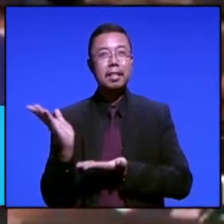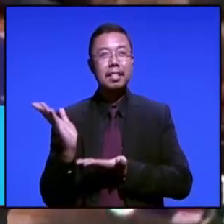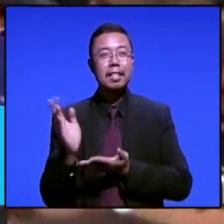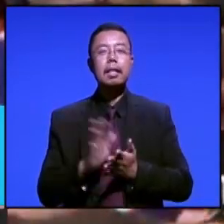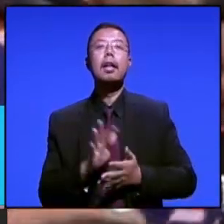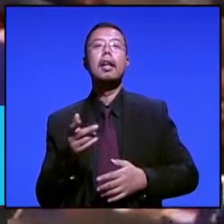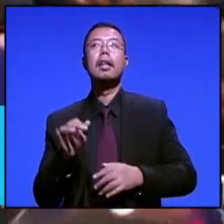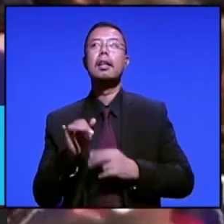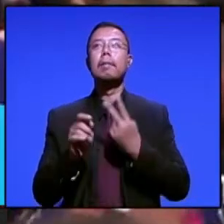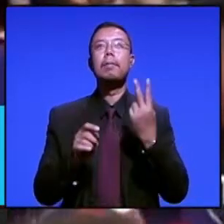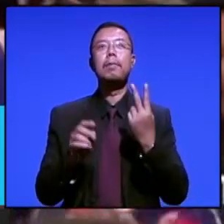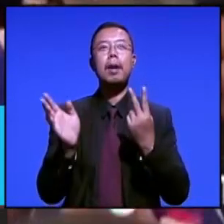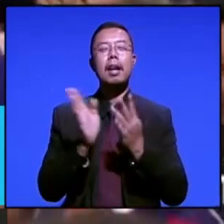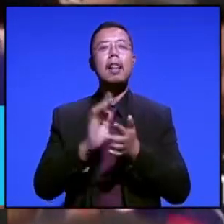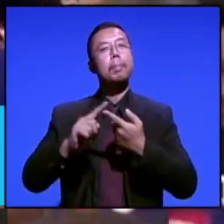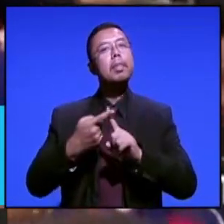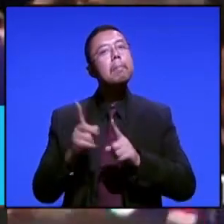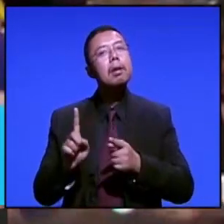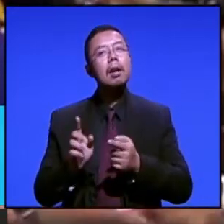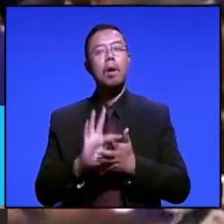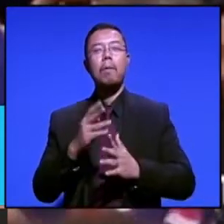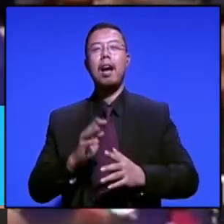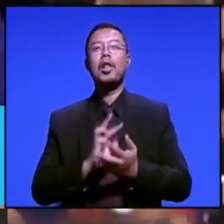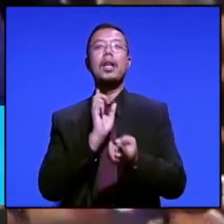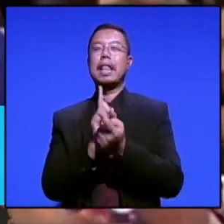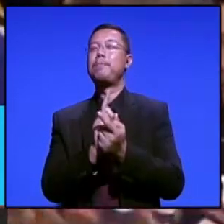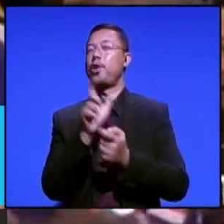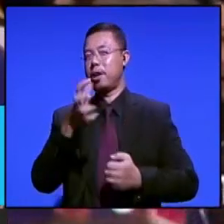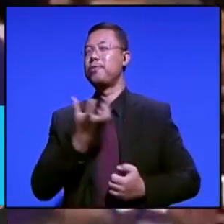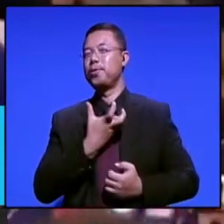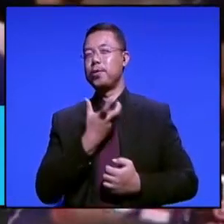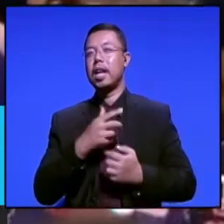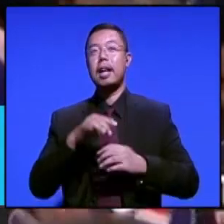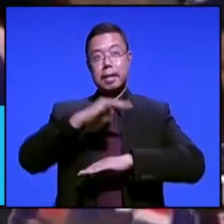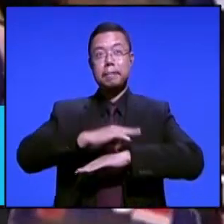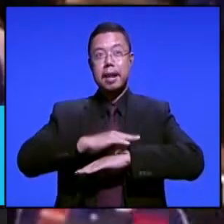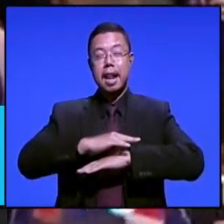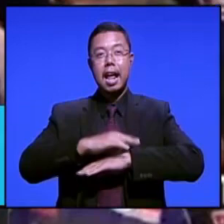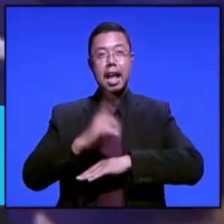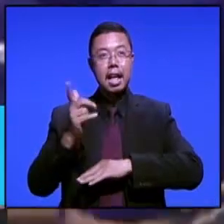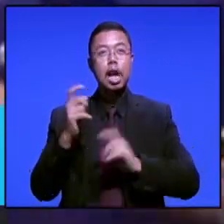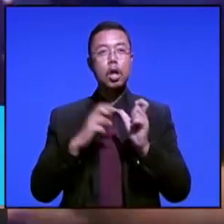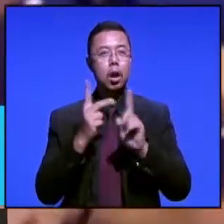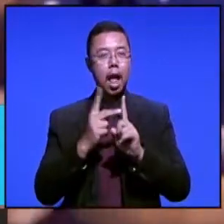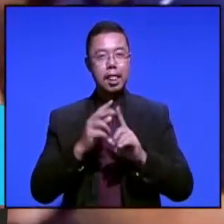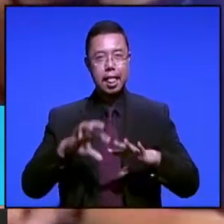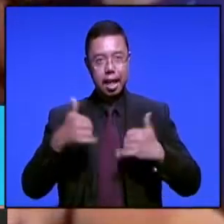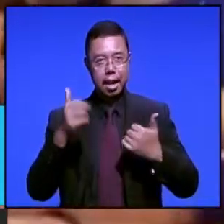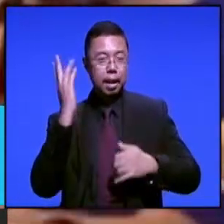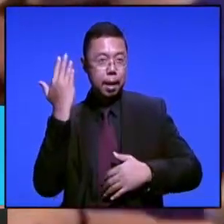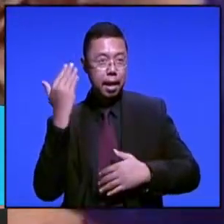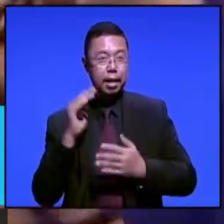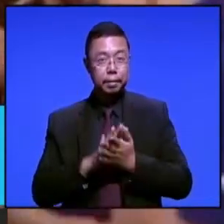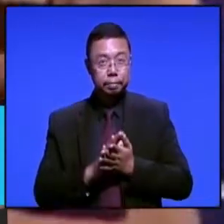ini diramaikan oleh Rossi dan teman-temannya saat menggelar acara jumpa fans di kawasan Bandara Soekarno-Hatta, Tangerang, Selasa kemarin. Selain